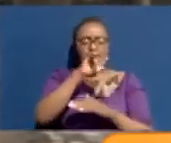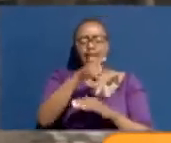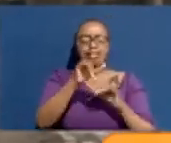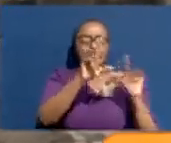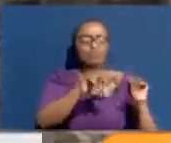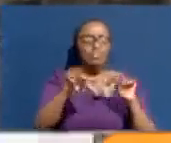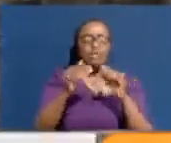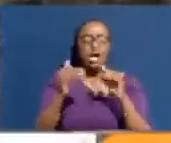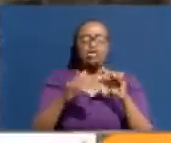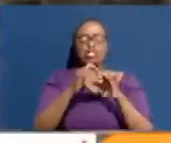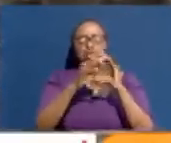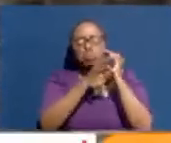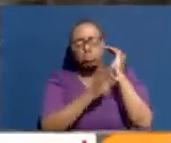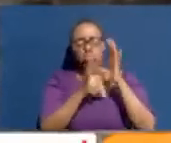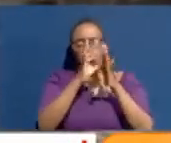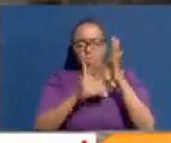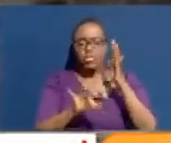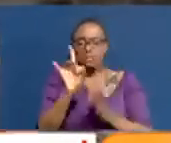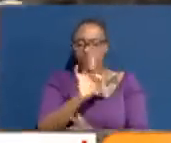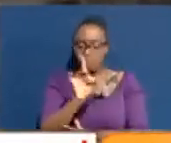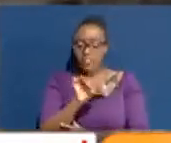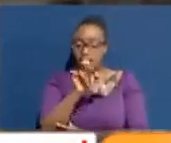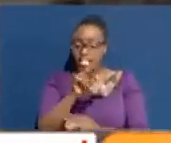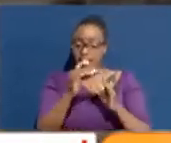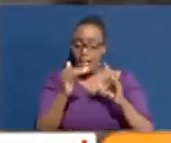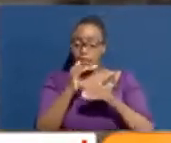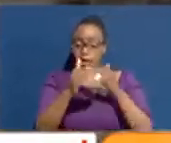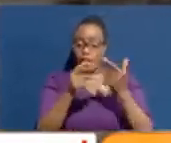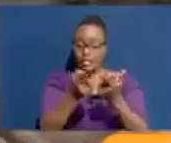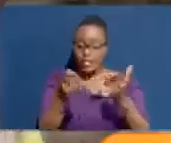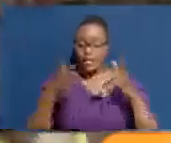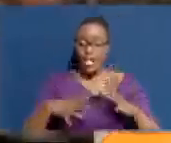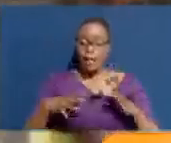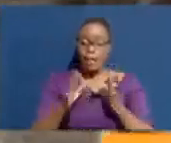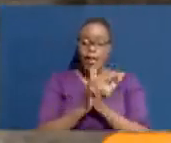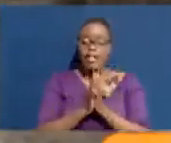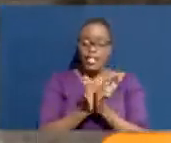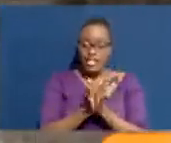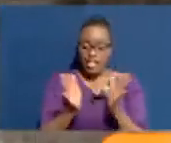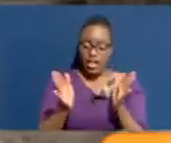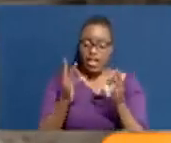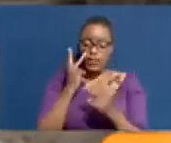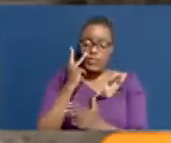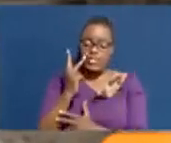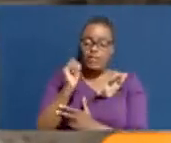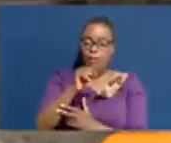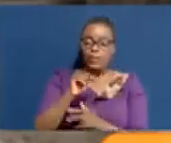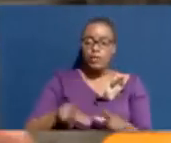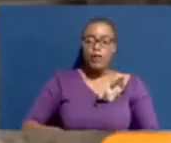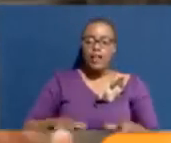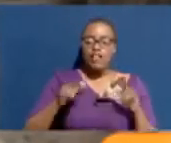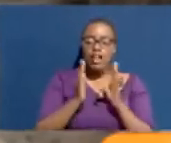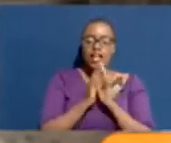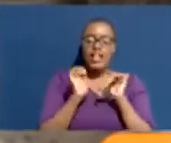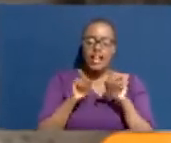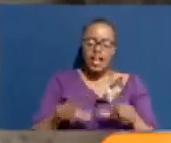La, si nyumba duni, ni nyumba ambazo kila mtu na ile jumuiya ya kifamilia zinaweza kuishi na zinaweza